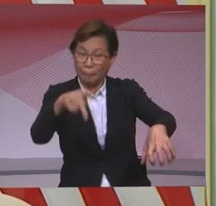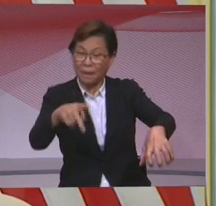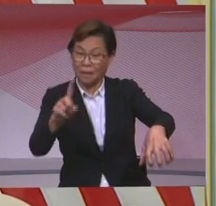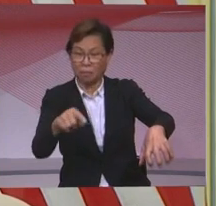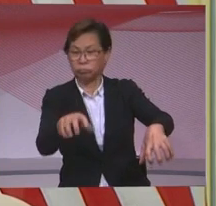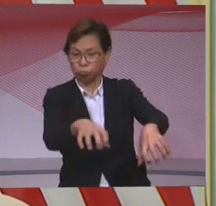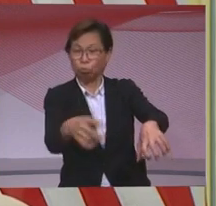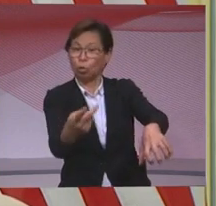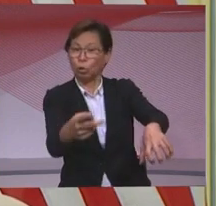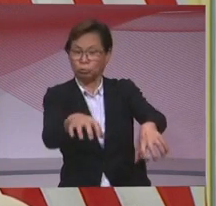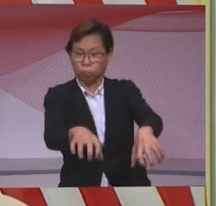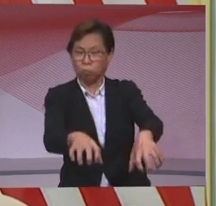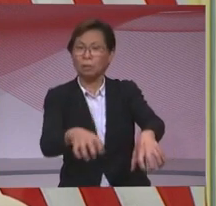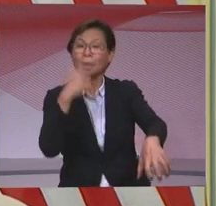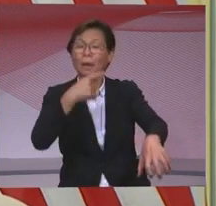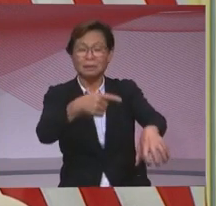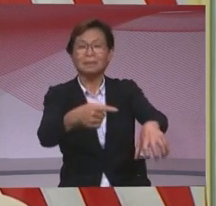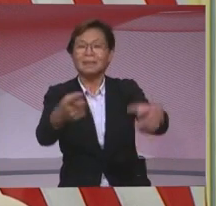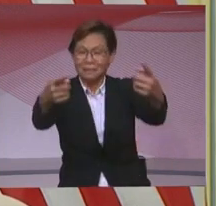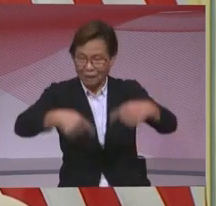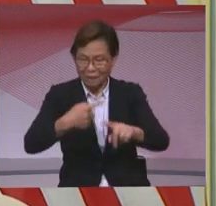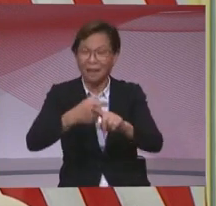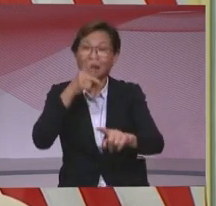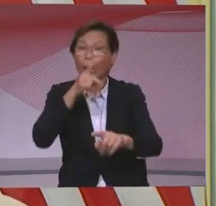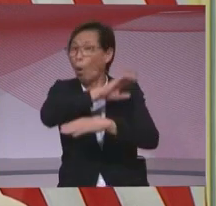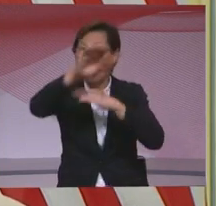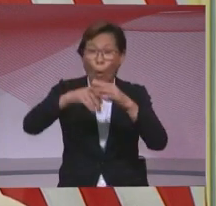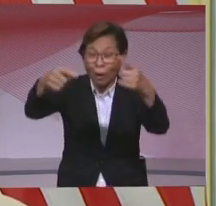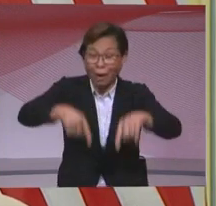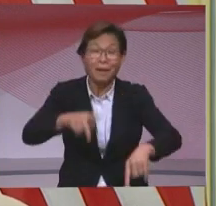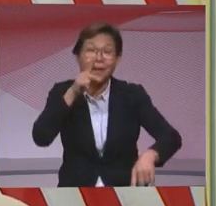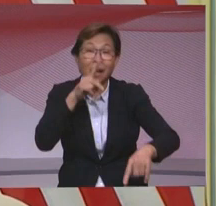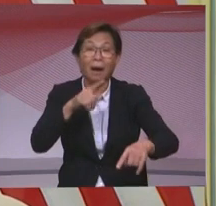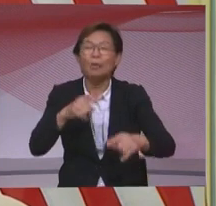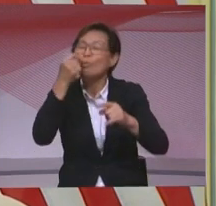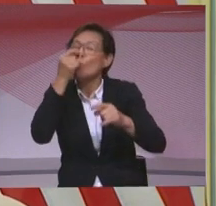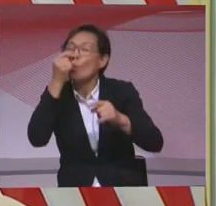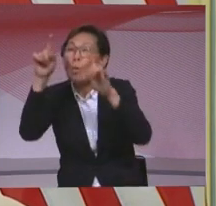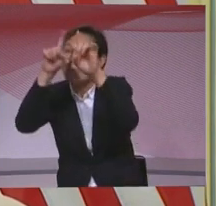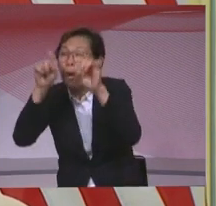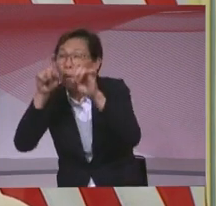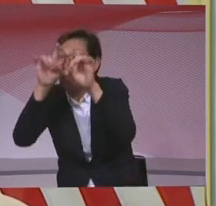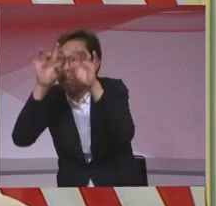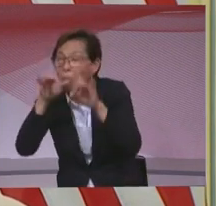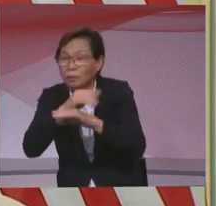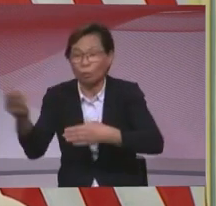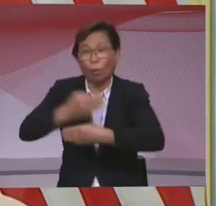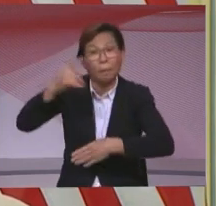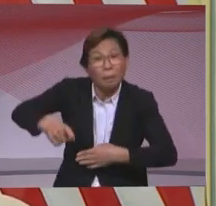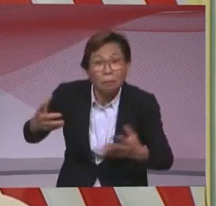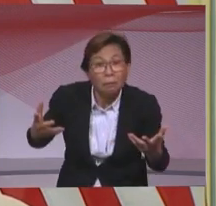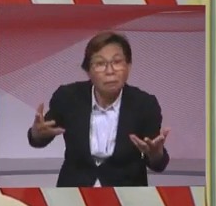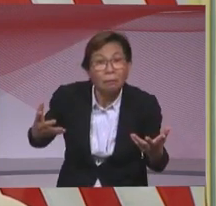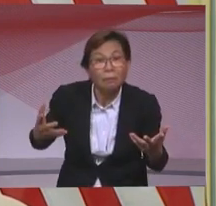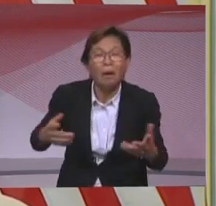Adakah kita, sesiapa yang datang daripada Kedah akan di swab test dan kuarantin? Adakah mereka yang datang